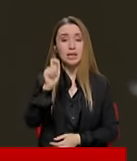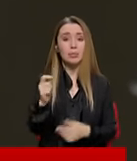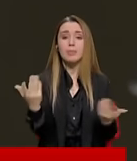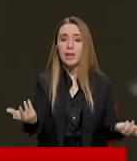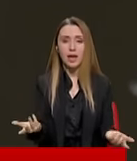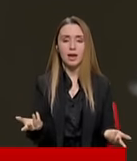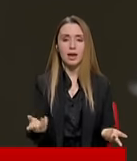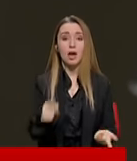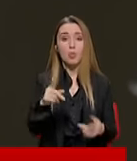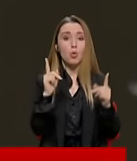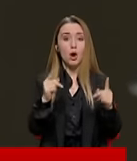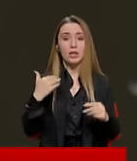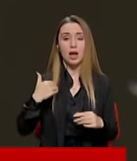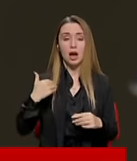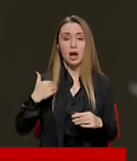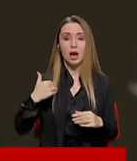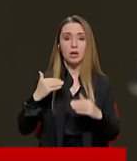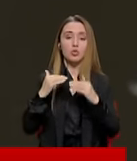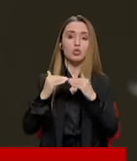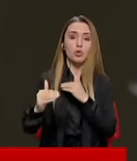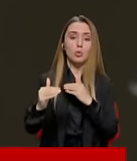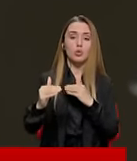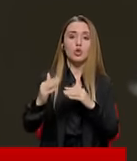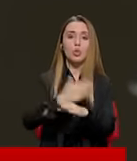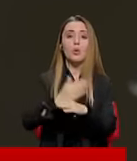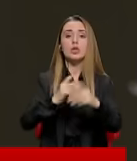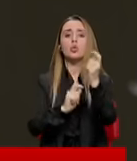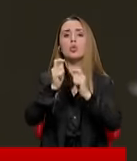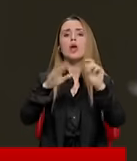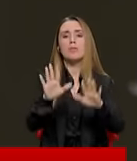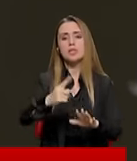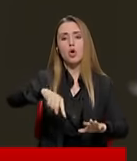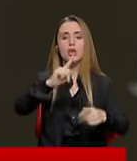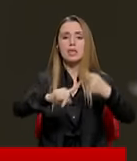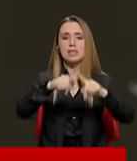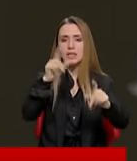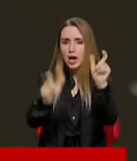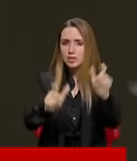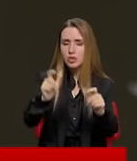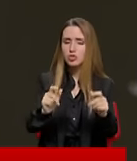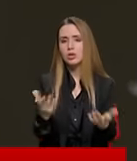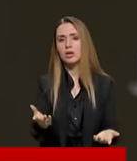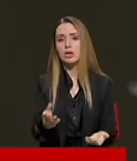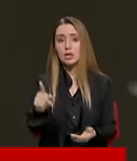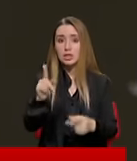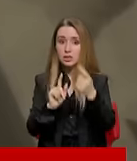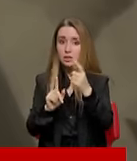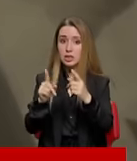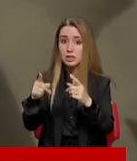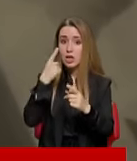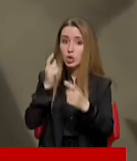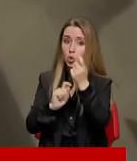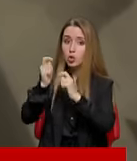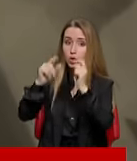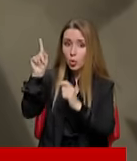tek şey bu arada kamu malını kamu gücünü kullanmamaları dır yani onlar da birer siyasetçidir çıkarlar si kullanıyorlar mı efendim Sizce